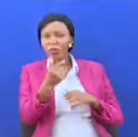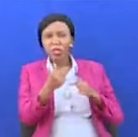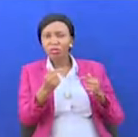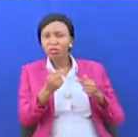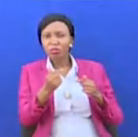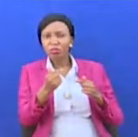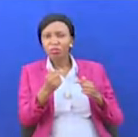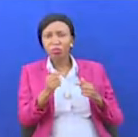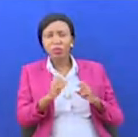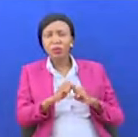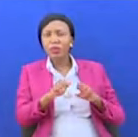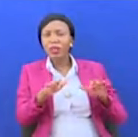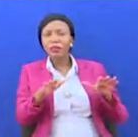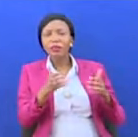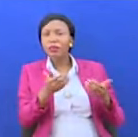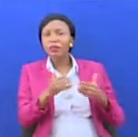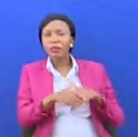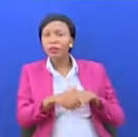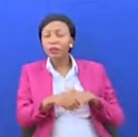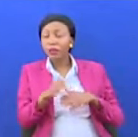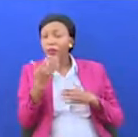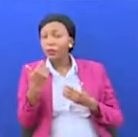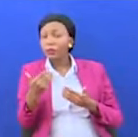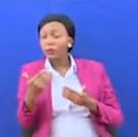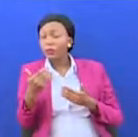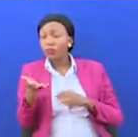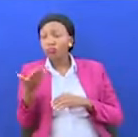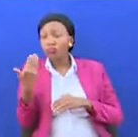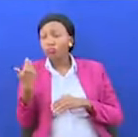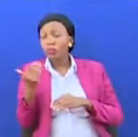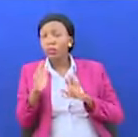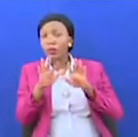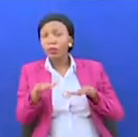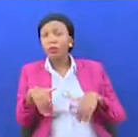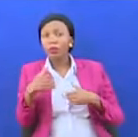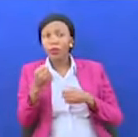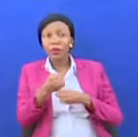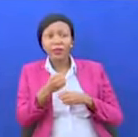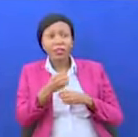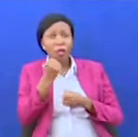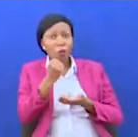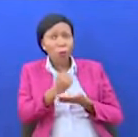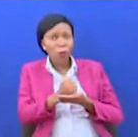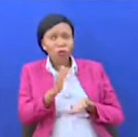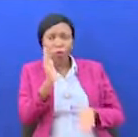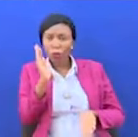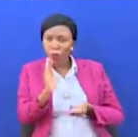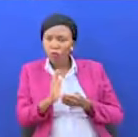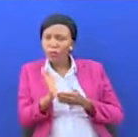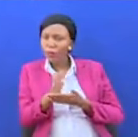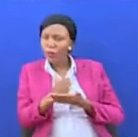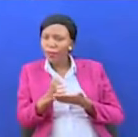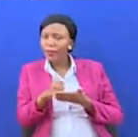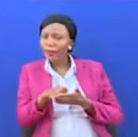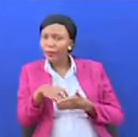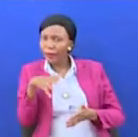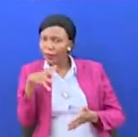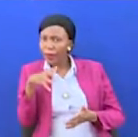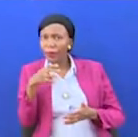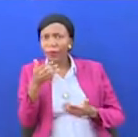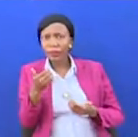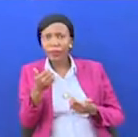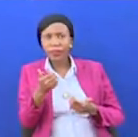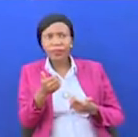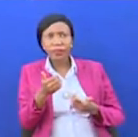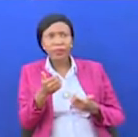kwenye mifumo. Sasa wakati ule bunge lako likafanya uamuzi hapa wa kupunguza baadhi ya gharama ambazo